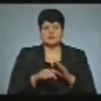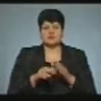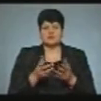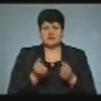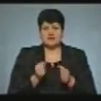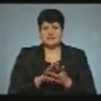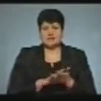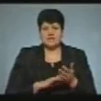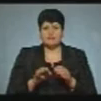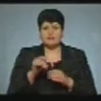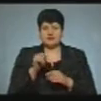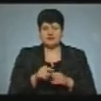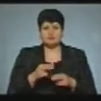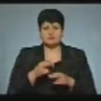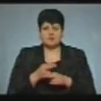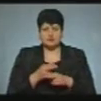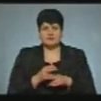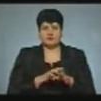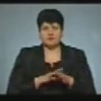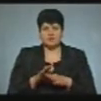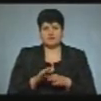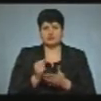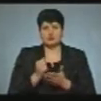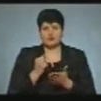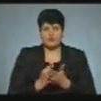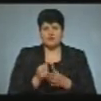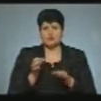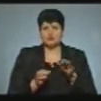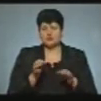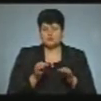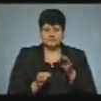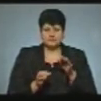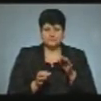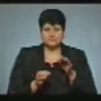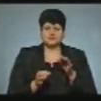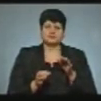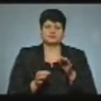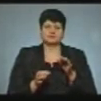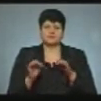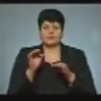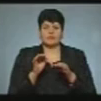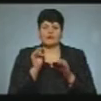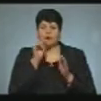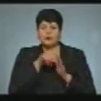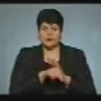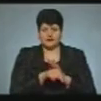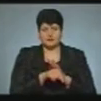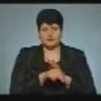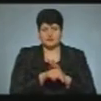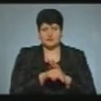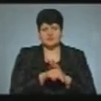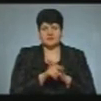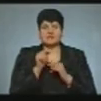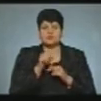що їм перешкоджали виконання ухвали слідчого судді про проникнення в для того, щоб